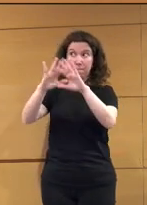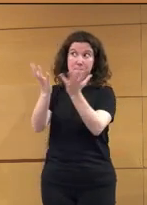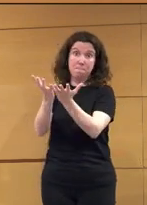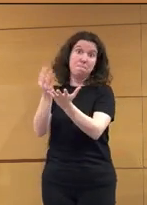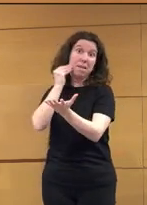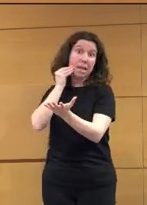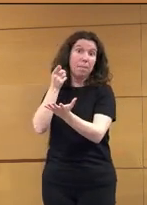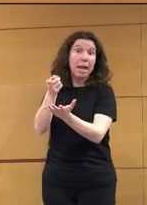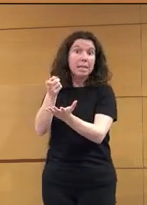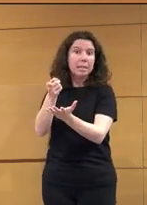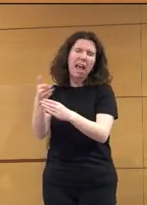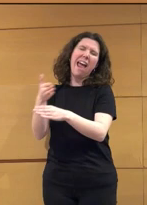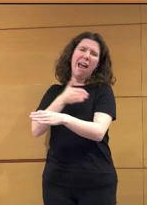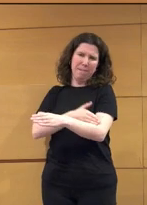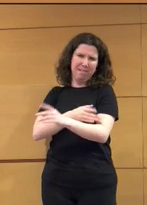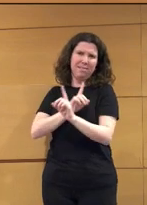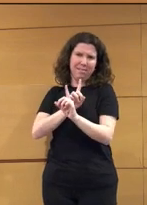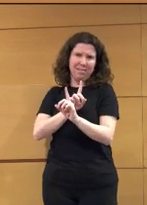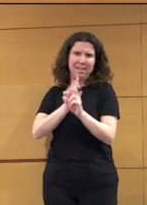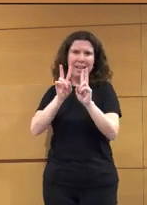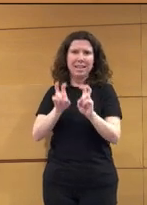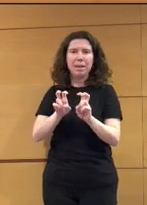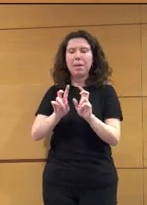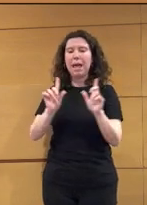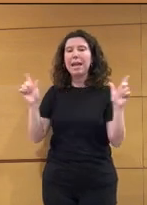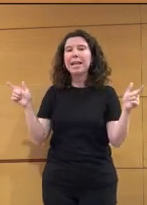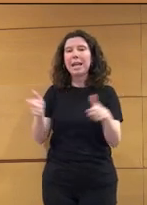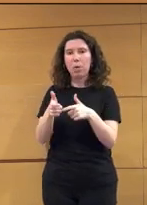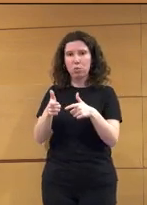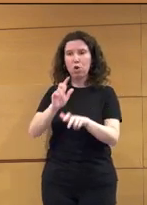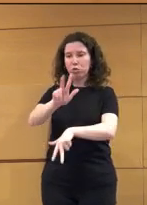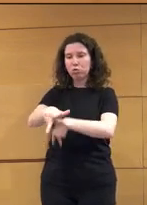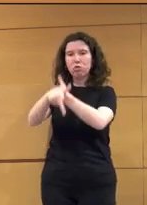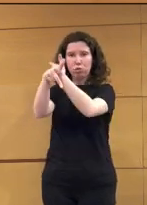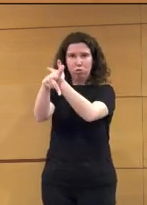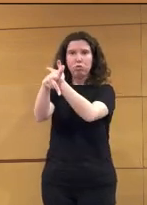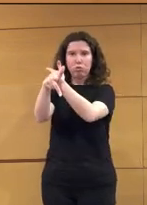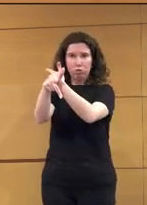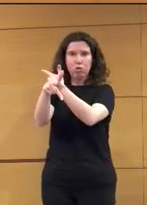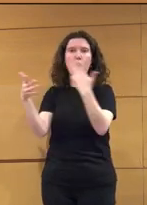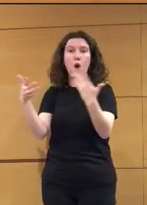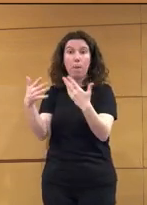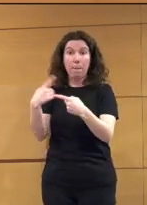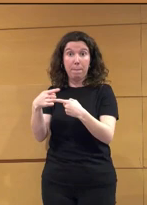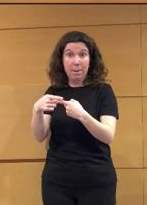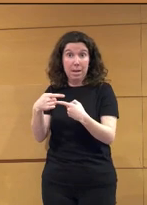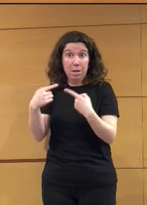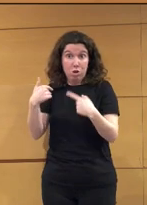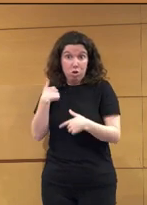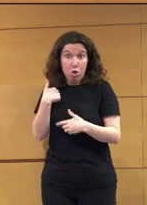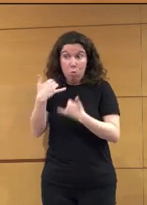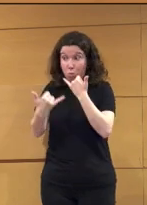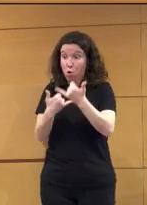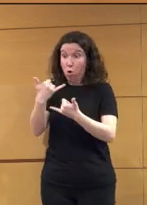podem accedir a les reunions videoconferència, com podem accedir a les reunions, perquè al final jo acabo tenint uns problemes de